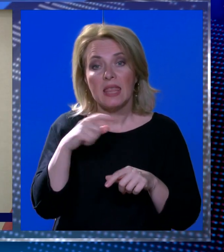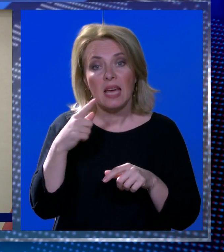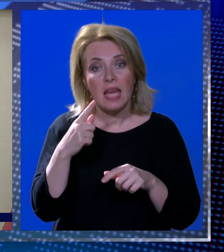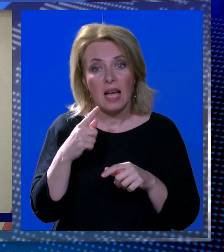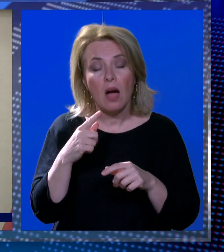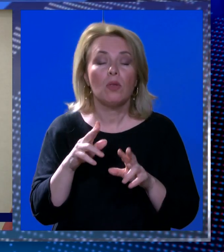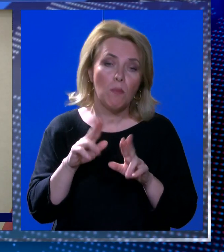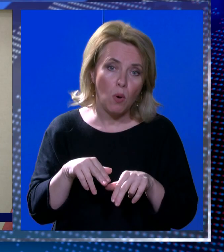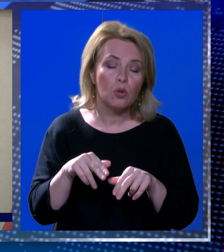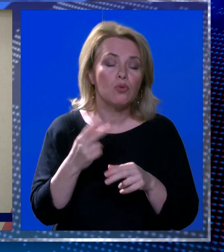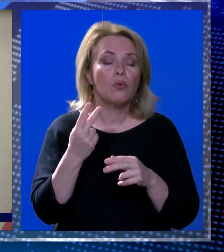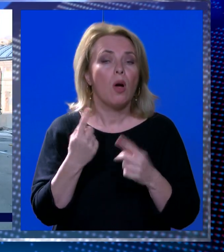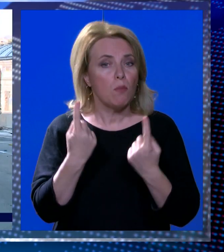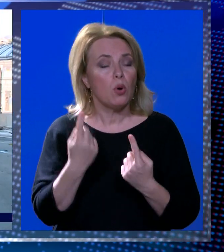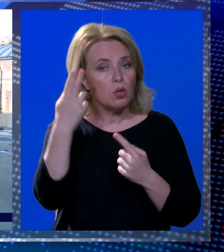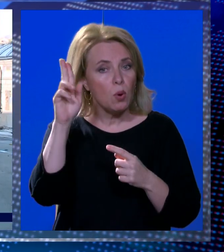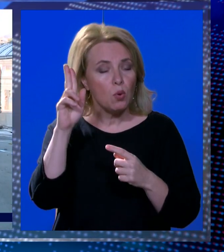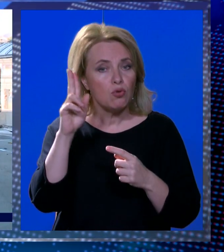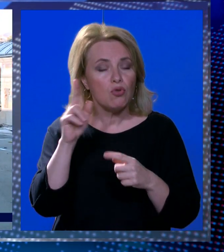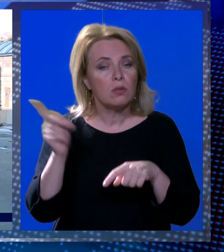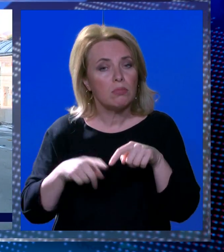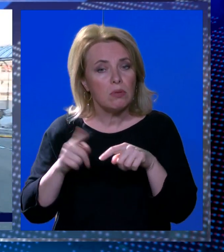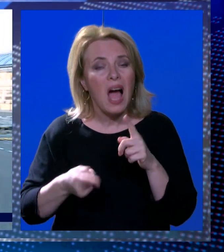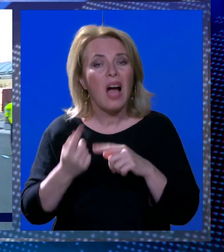ne isključuje mogućnost naplate penala ukoliko se